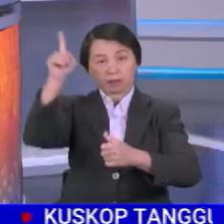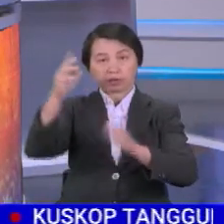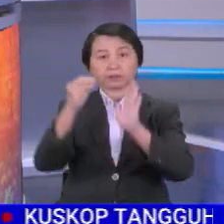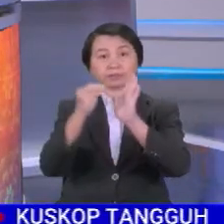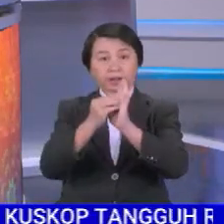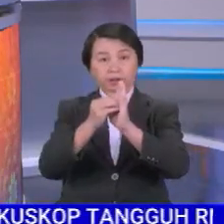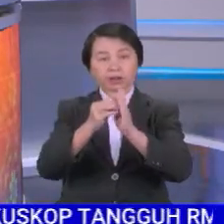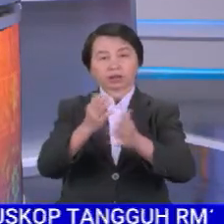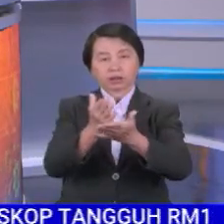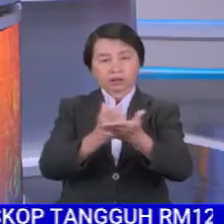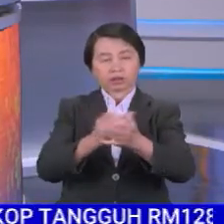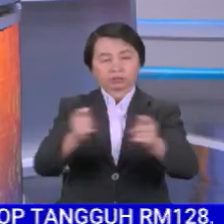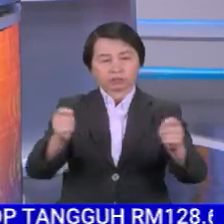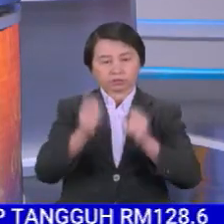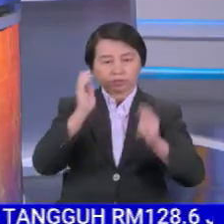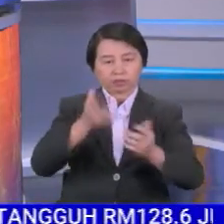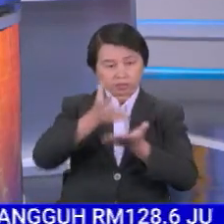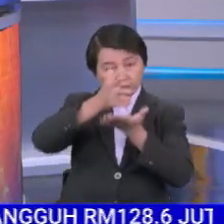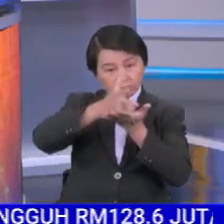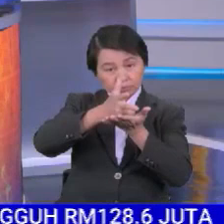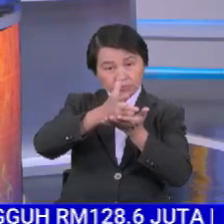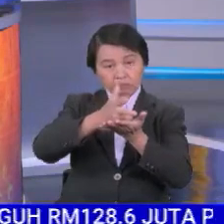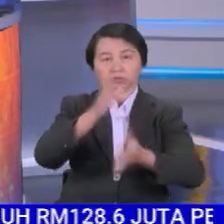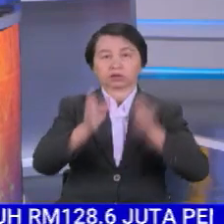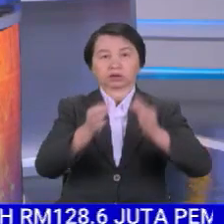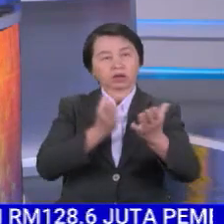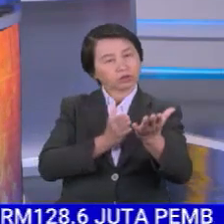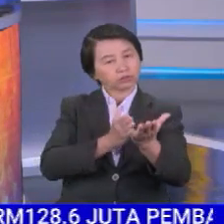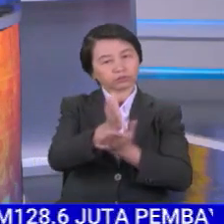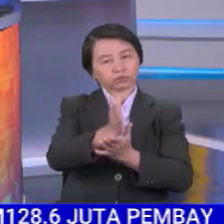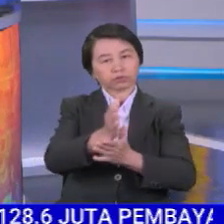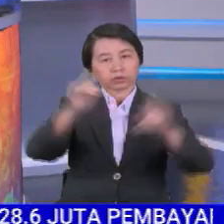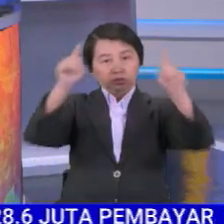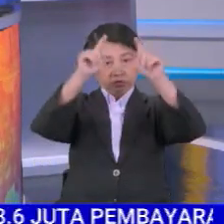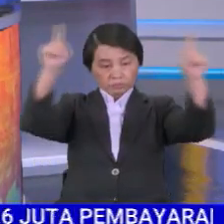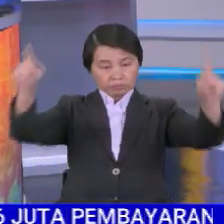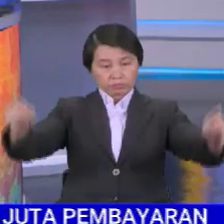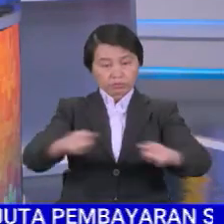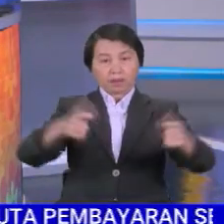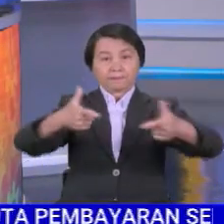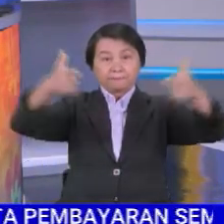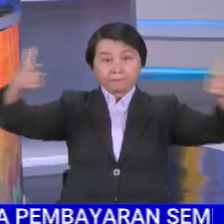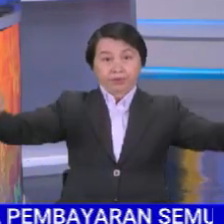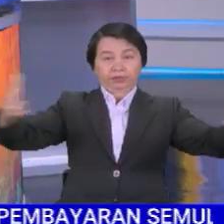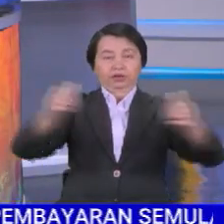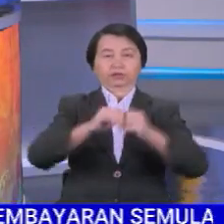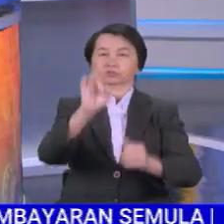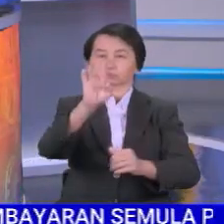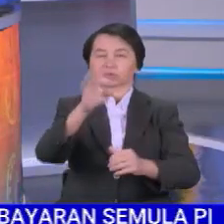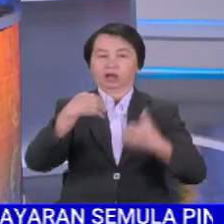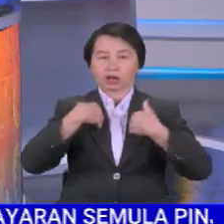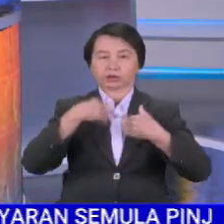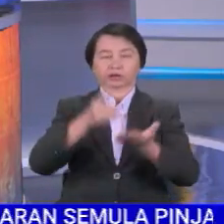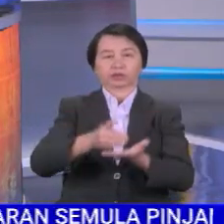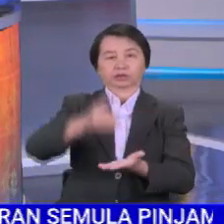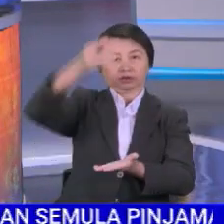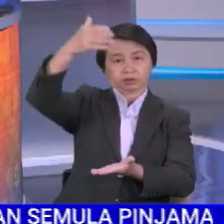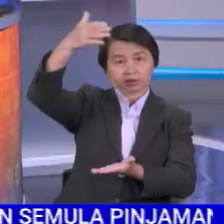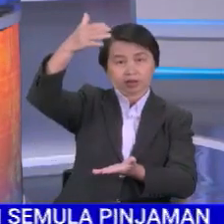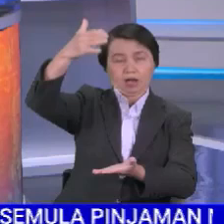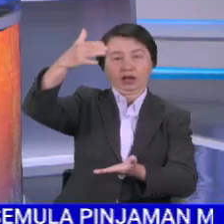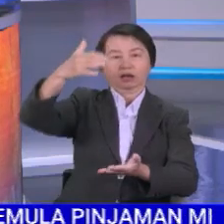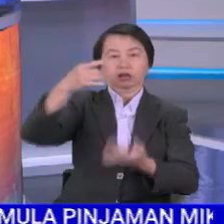beberapa lokasi akan menyiarkan Perlawanan terbabik secara langsung menuju skin gergasi dengan salah satunya di dataran merdeka